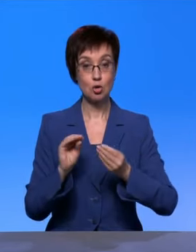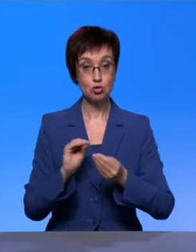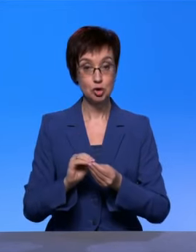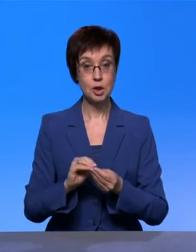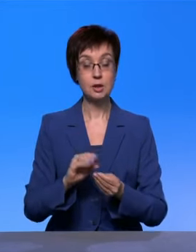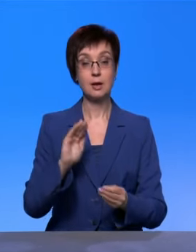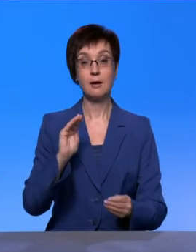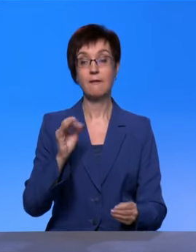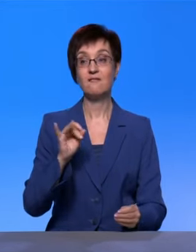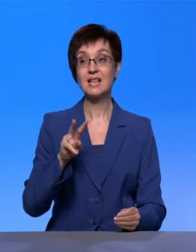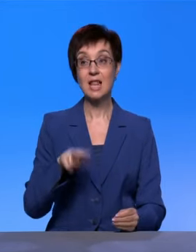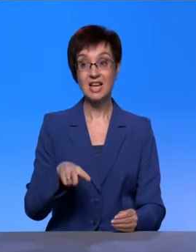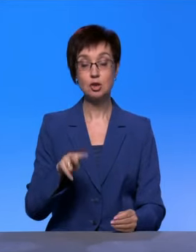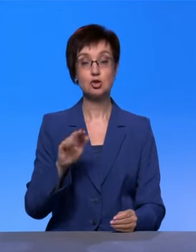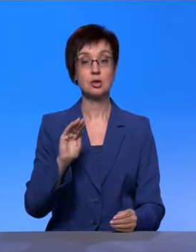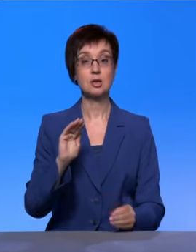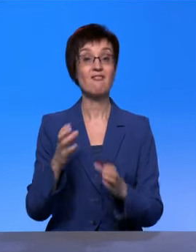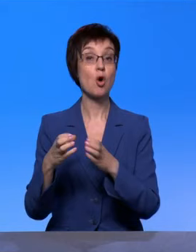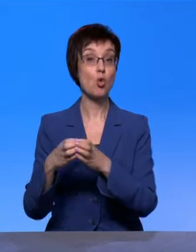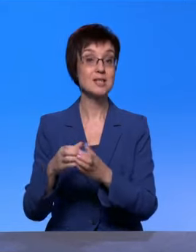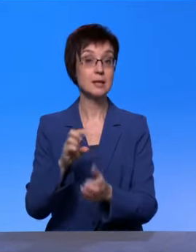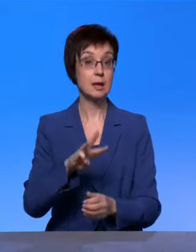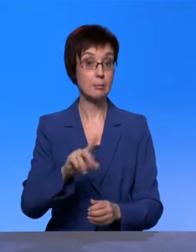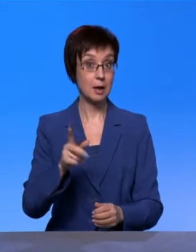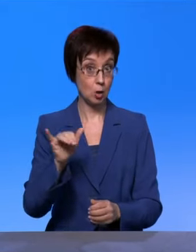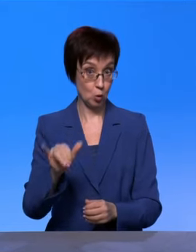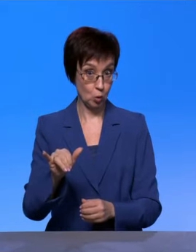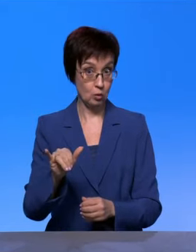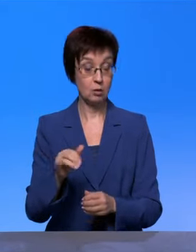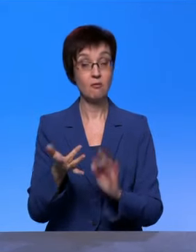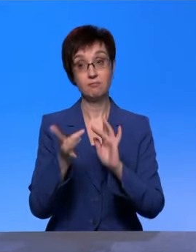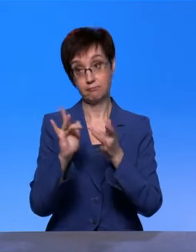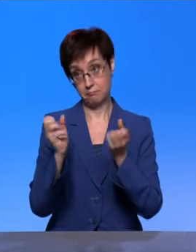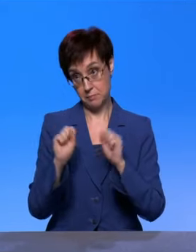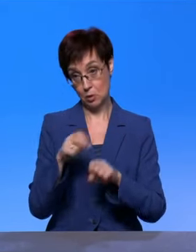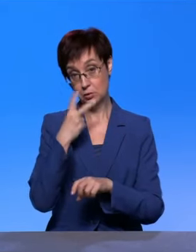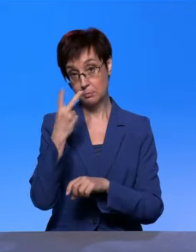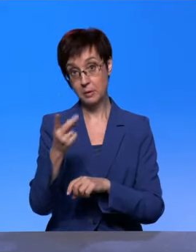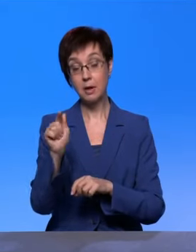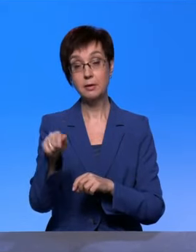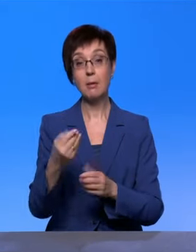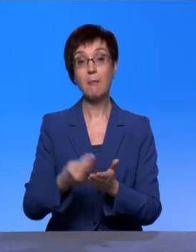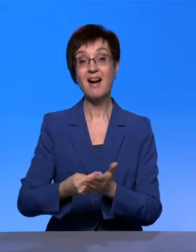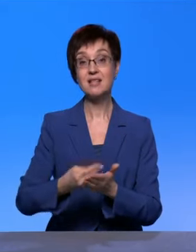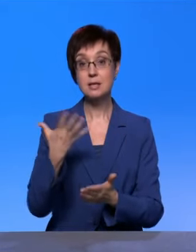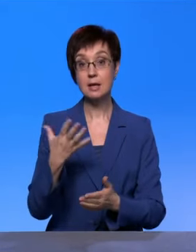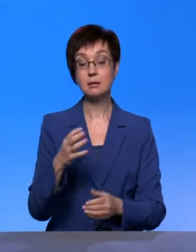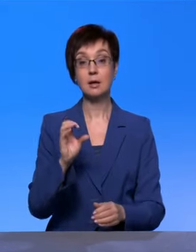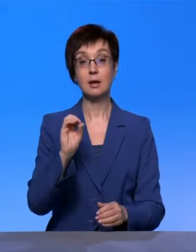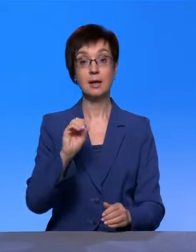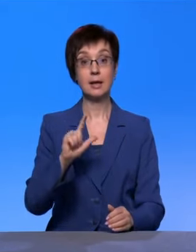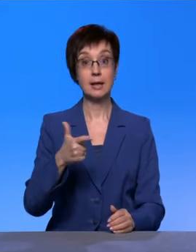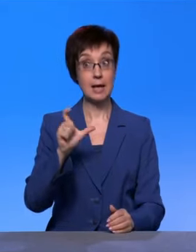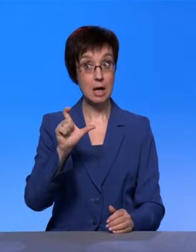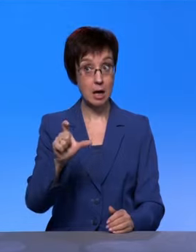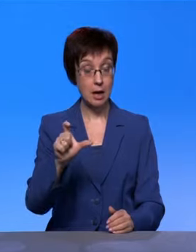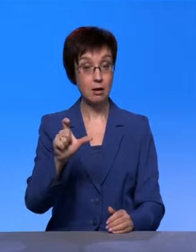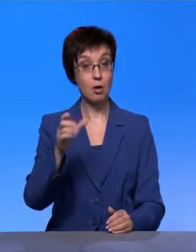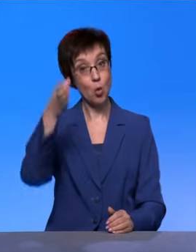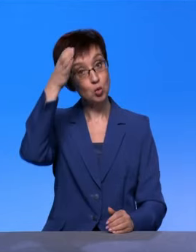Наберите просто, я сегодня даже набрал его. Оно доступно в интернете. Там дается оценка ЕГЭ, так сказать, ученым советом